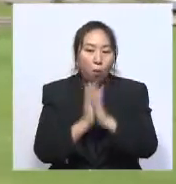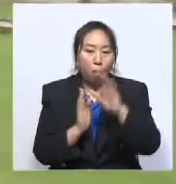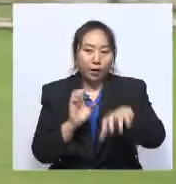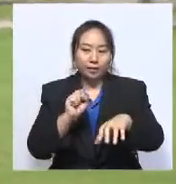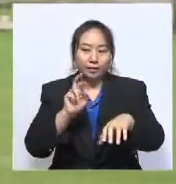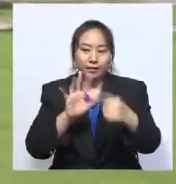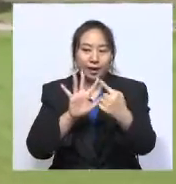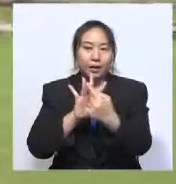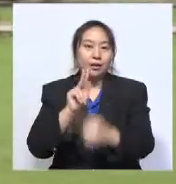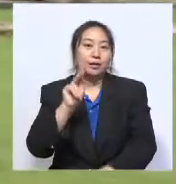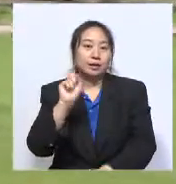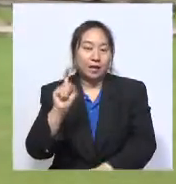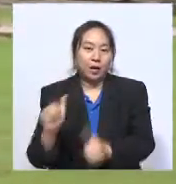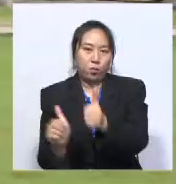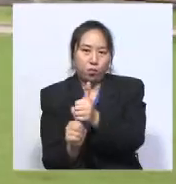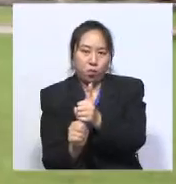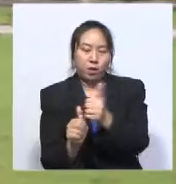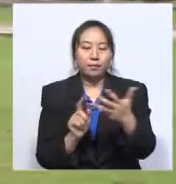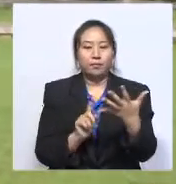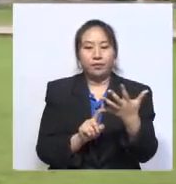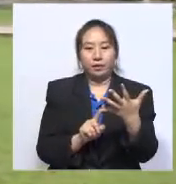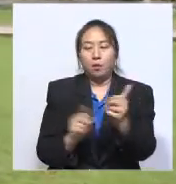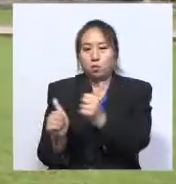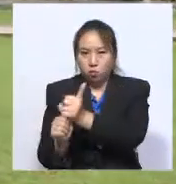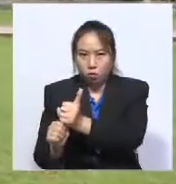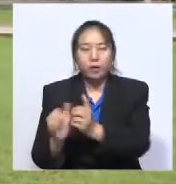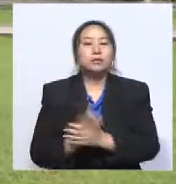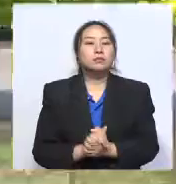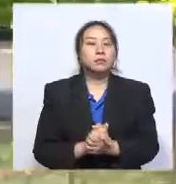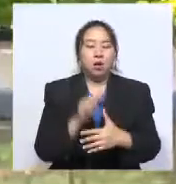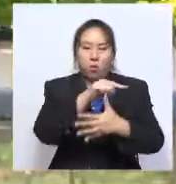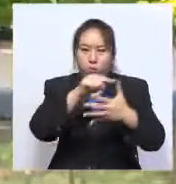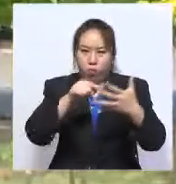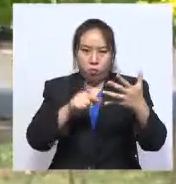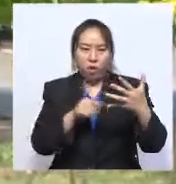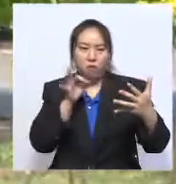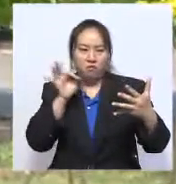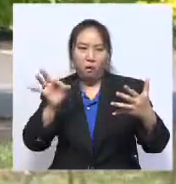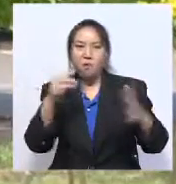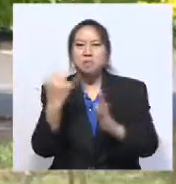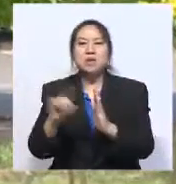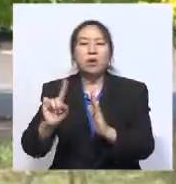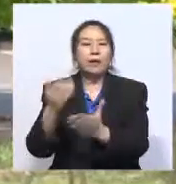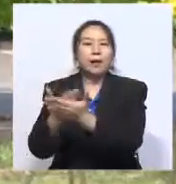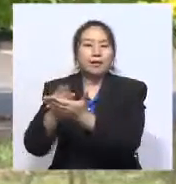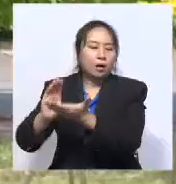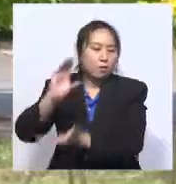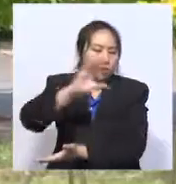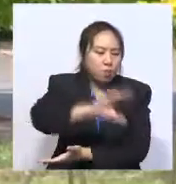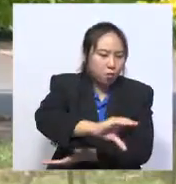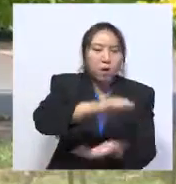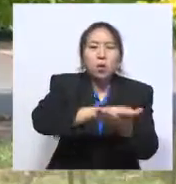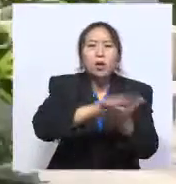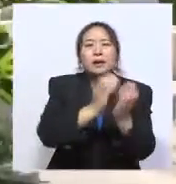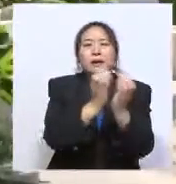ดและพระวิจิตรธรรมผู้ช่วยเจ้าอาวาสวัดสะเกดซึ่งถูกร้องทุกกล่าวโทษฐานทุจริตเงินอุดหนุนศึกษาโรงเรียนพระป